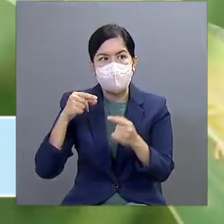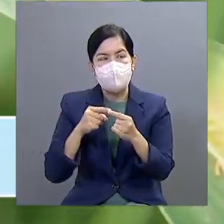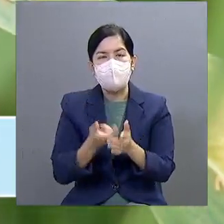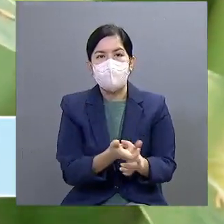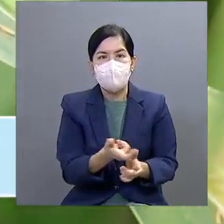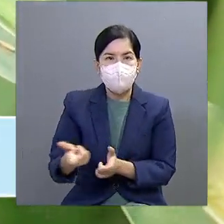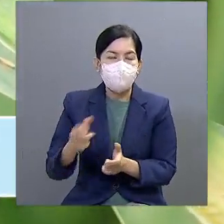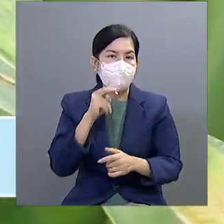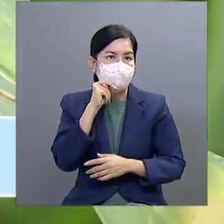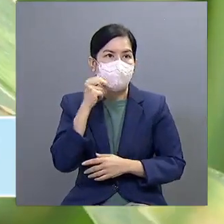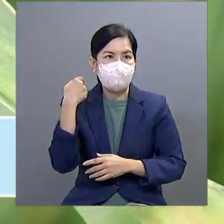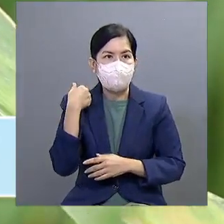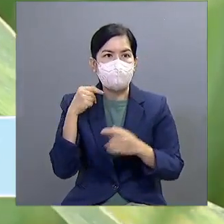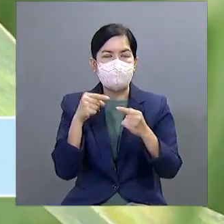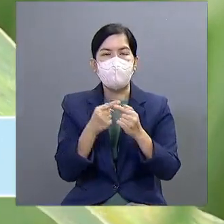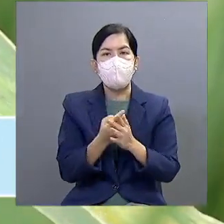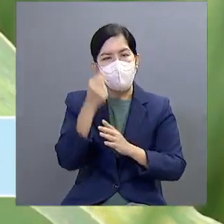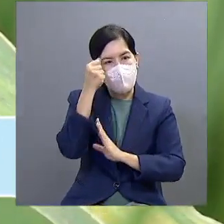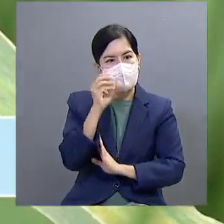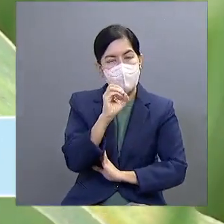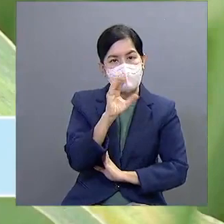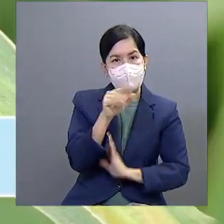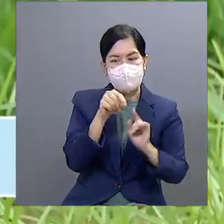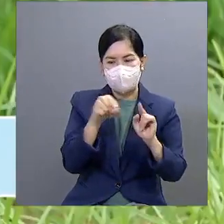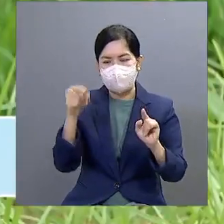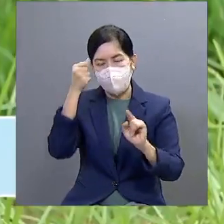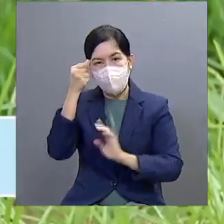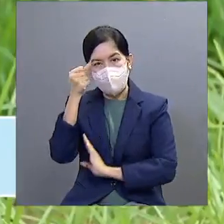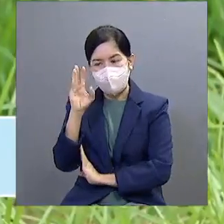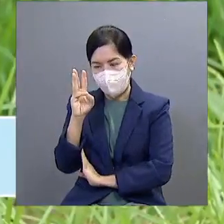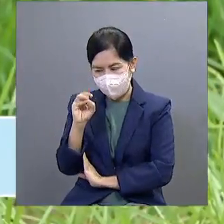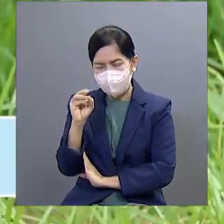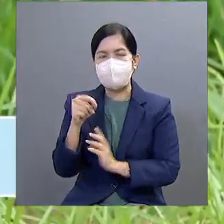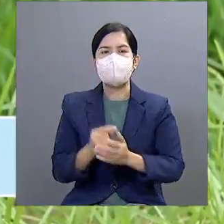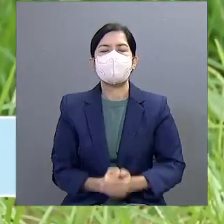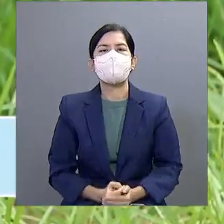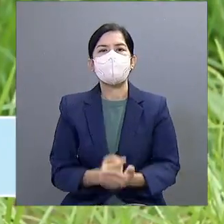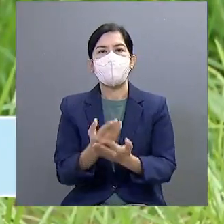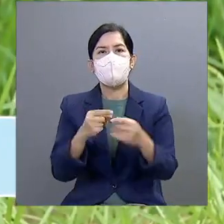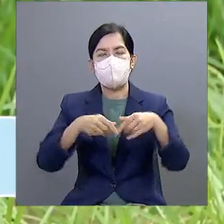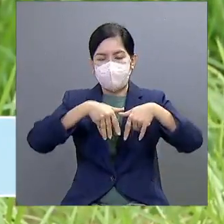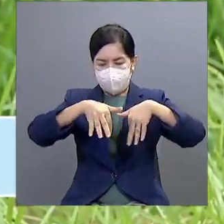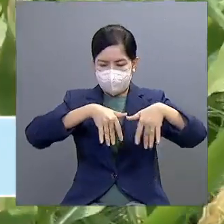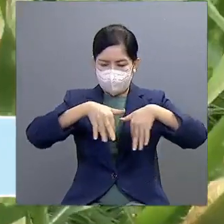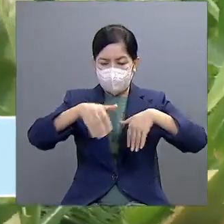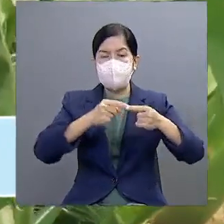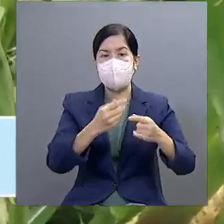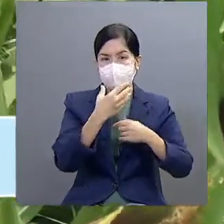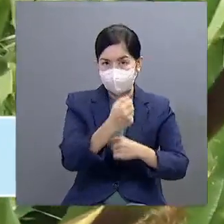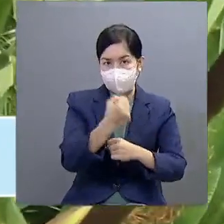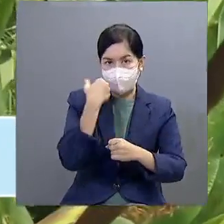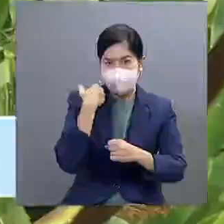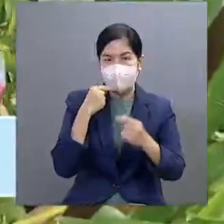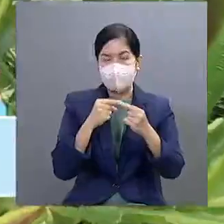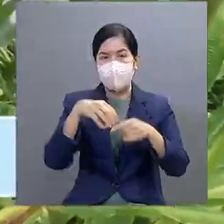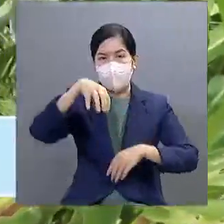ก็บเกี่ยวผลผลิตได้สังเกตได้จากเปลือกข้าวโพดจะมีสีเหลืองอ่อนครับ ด้วยความนิยมของผู้บริโภคค่ะสำนักงานเกษตรจังหวัดราชบุรีก็เข้ามาสนับส